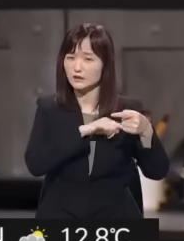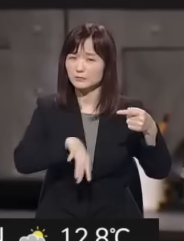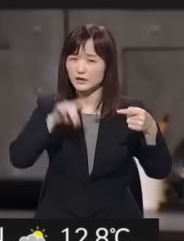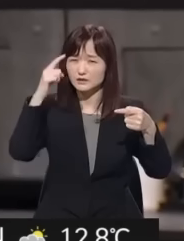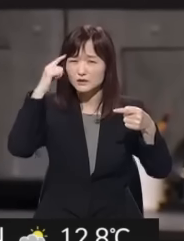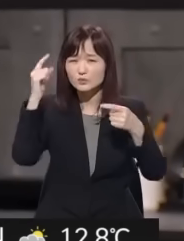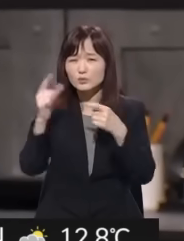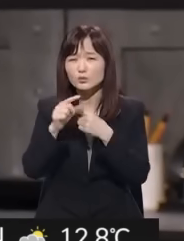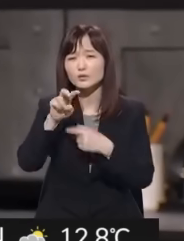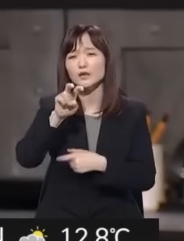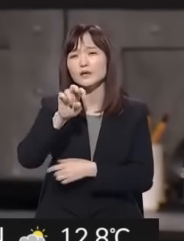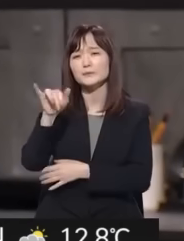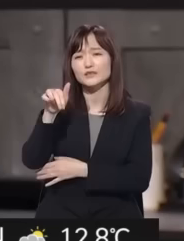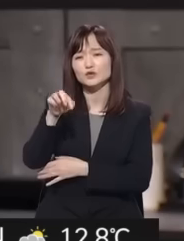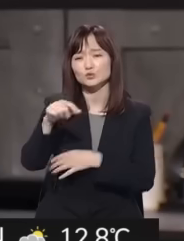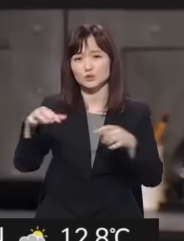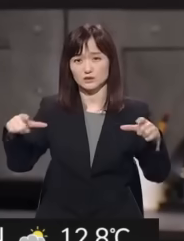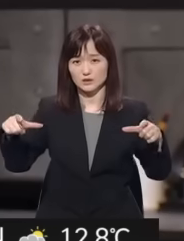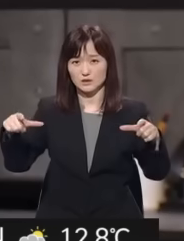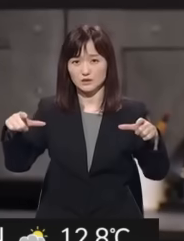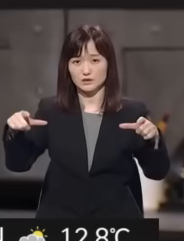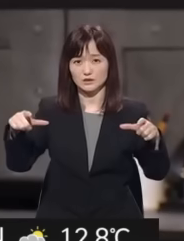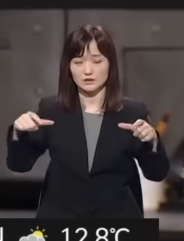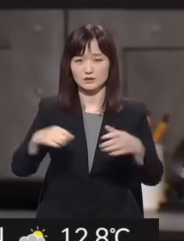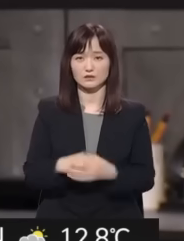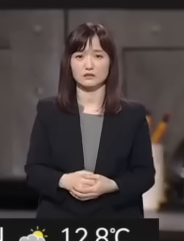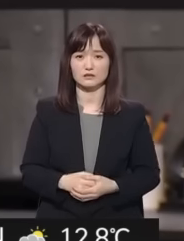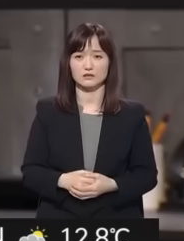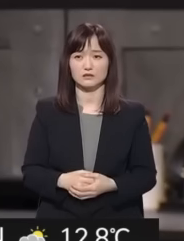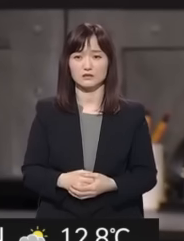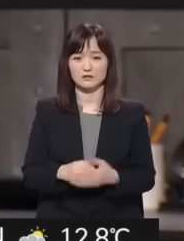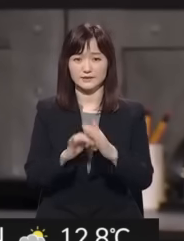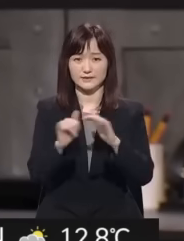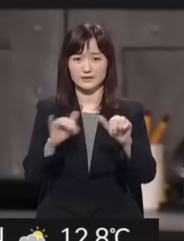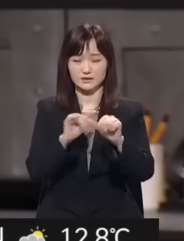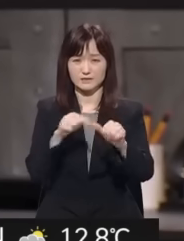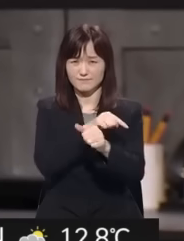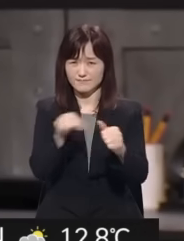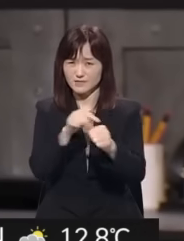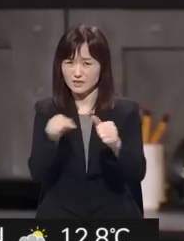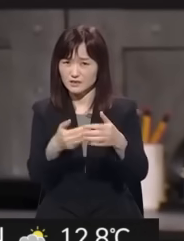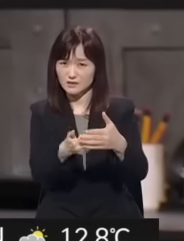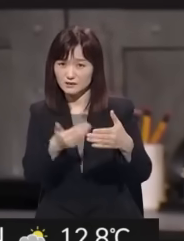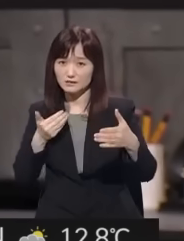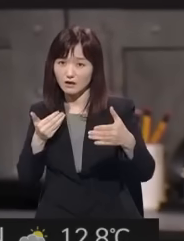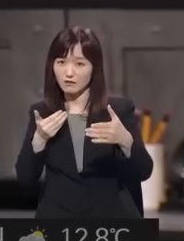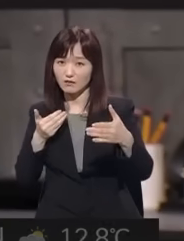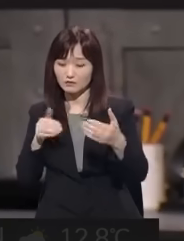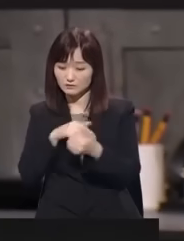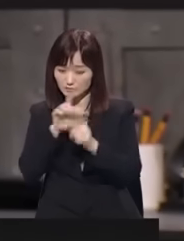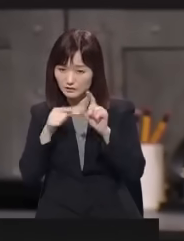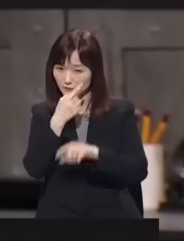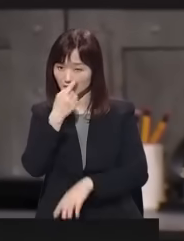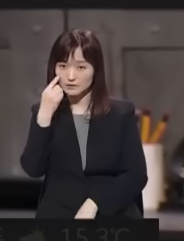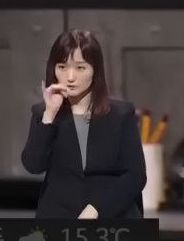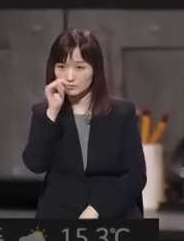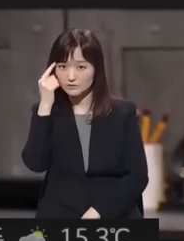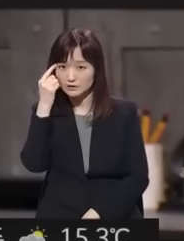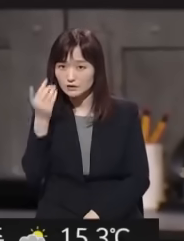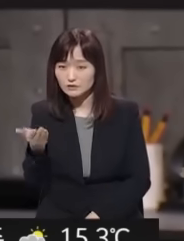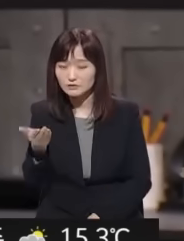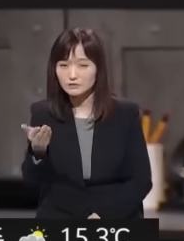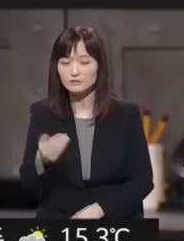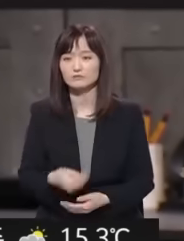고민했는 거는 미추홀에서 과연 이러한 어떤 극단적인 상황이 만들어지기 전까지 어떤 정황을 파악할 수 있었느냐는 먼저 물어봤습니다 그런데